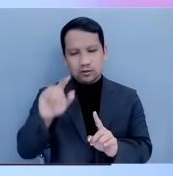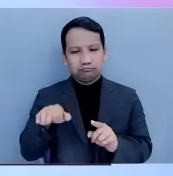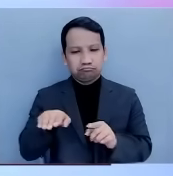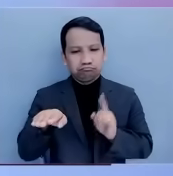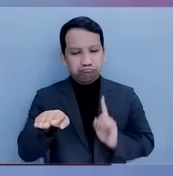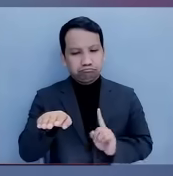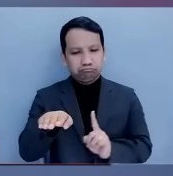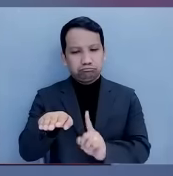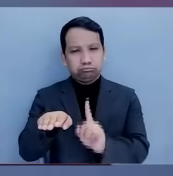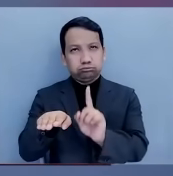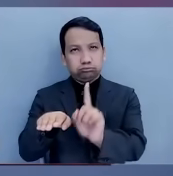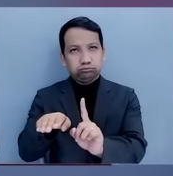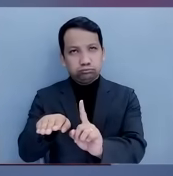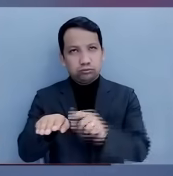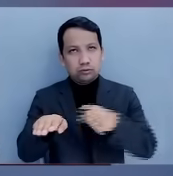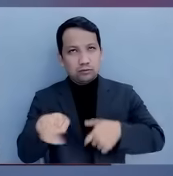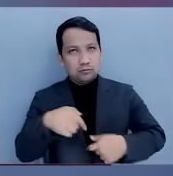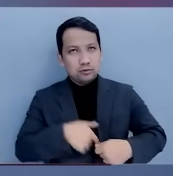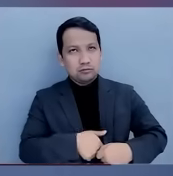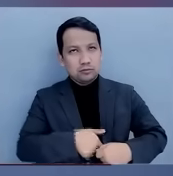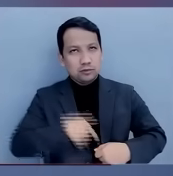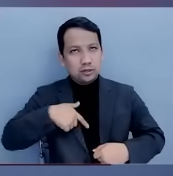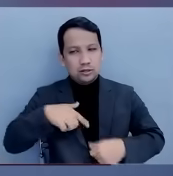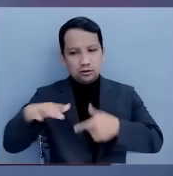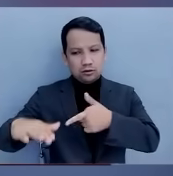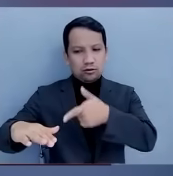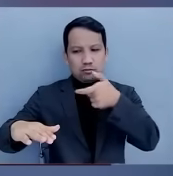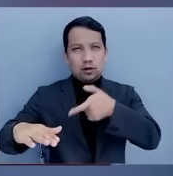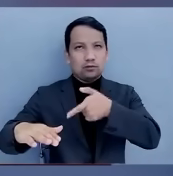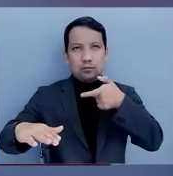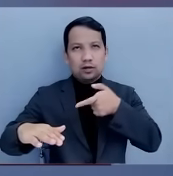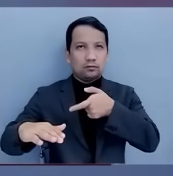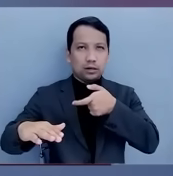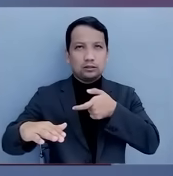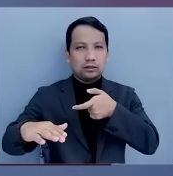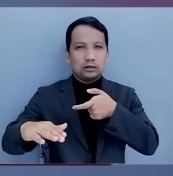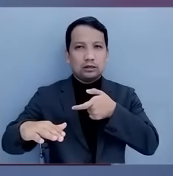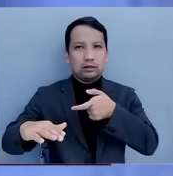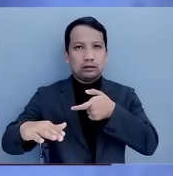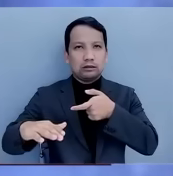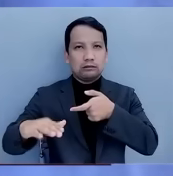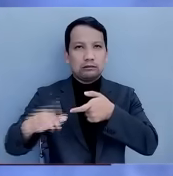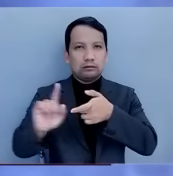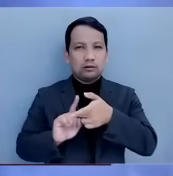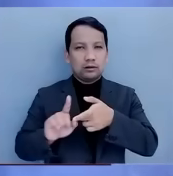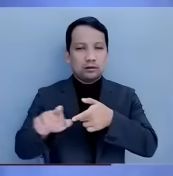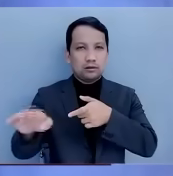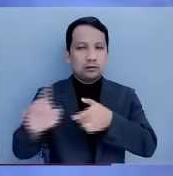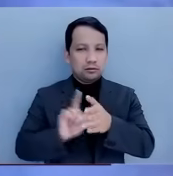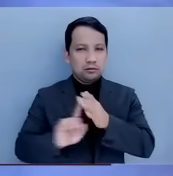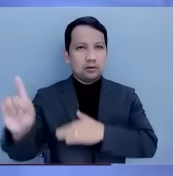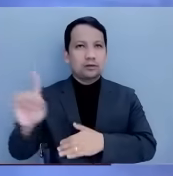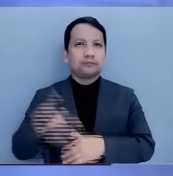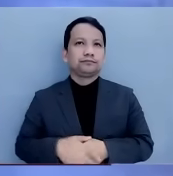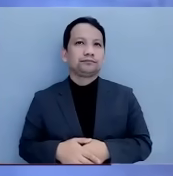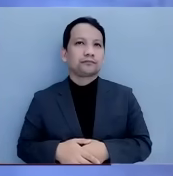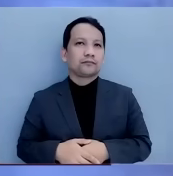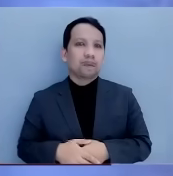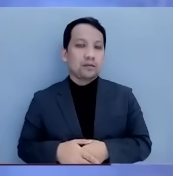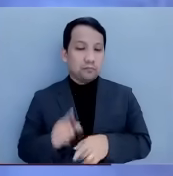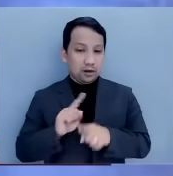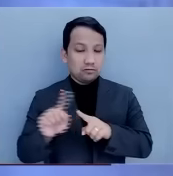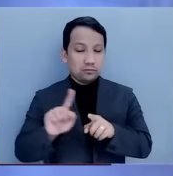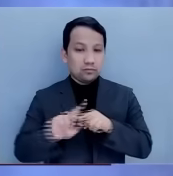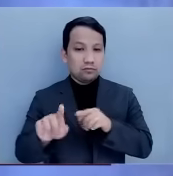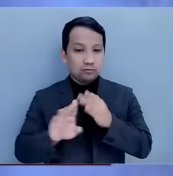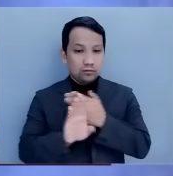sa sasakyan. Bumunot siya ng baril at pinaputukan ang nasa driver's seat, sabay alis. Pero ilang sandali lang, bumalik ang sospek